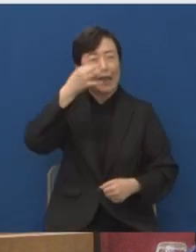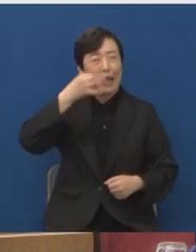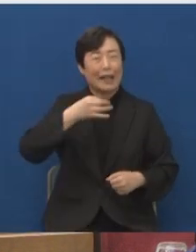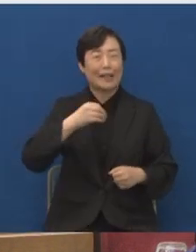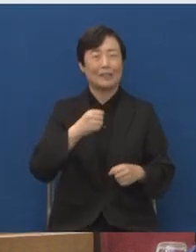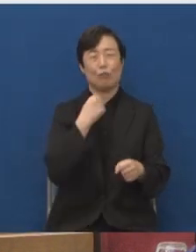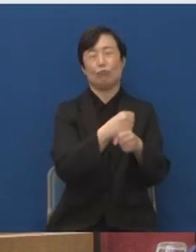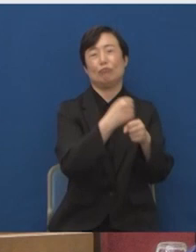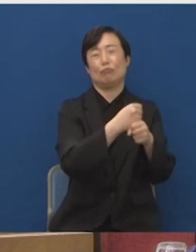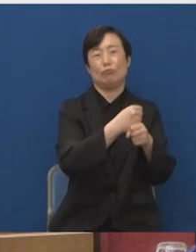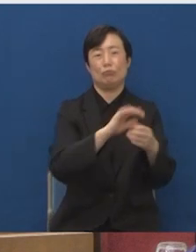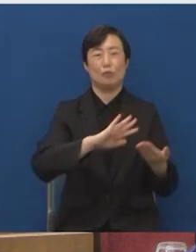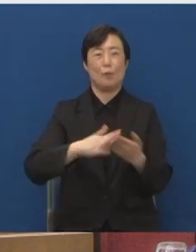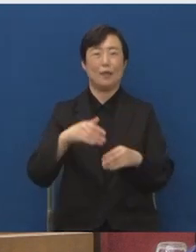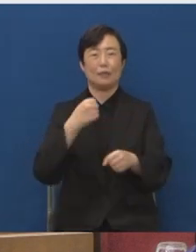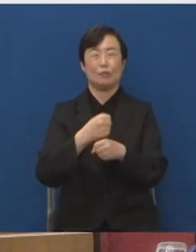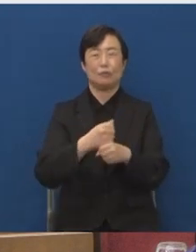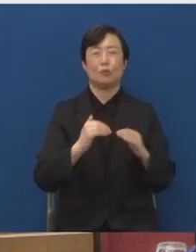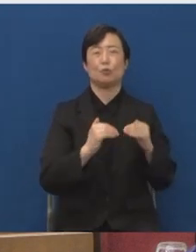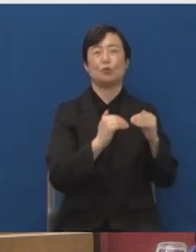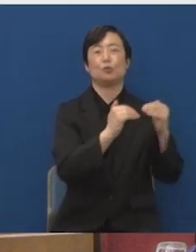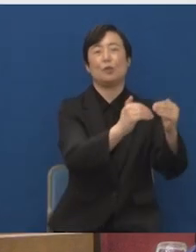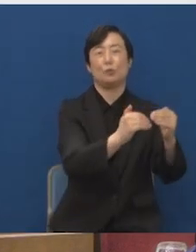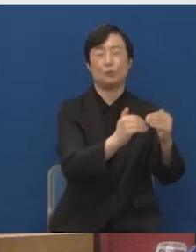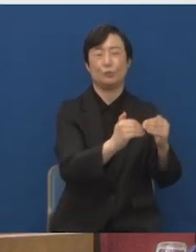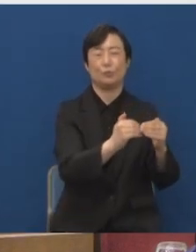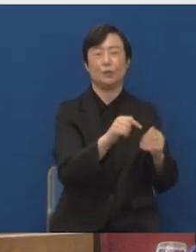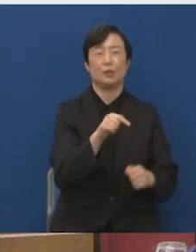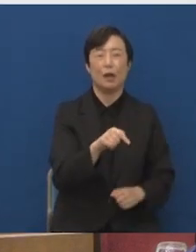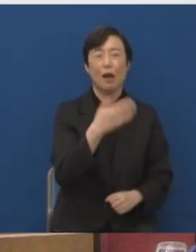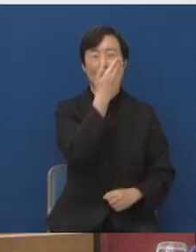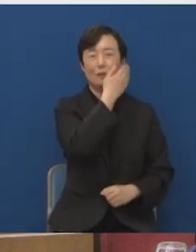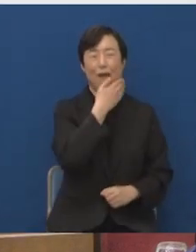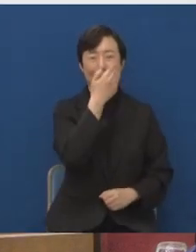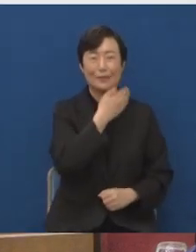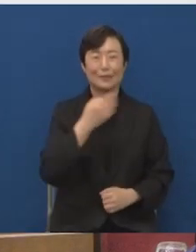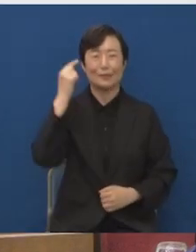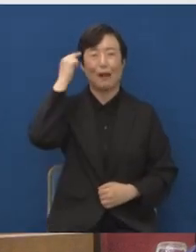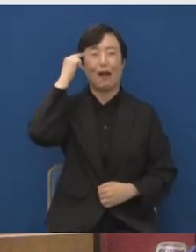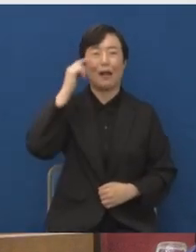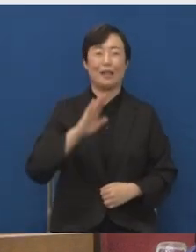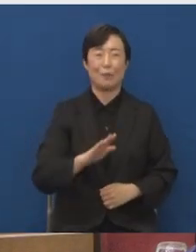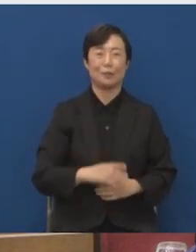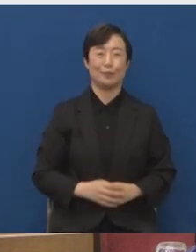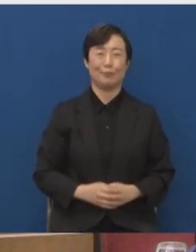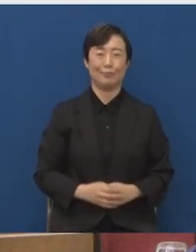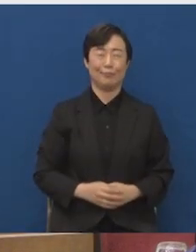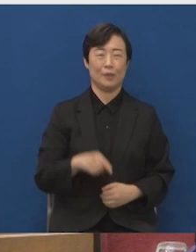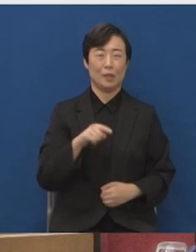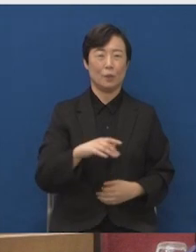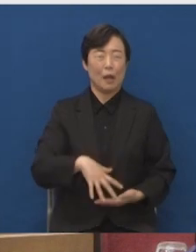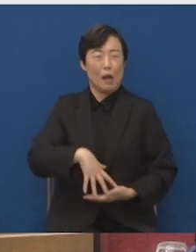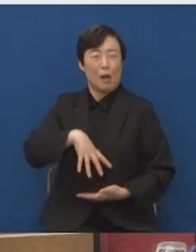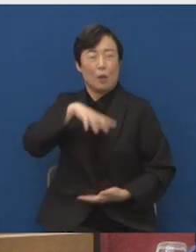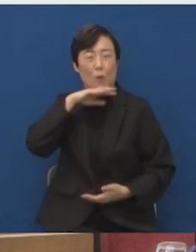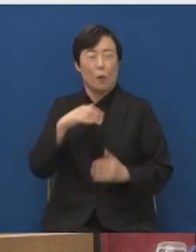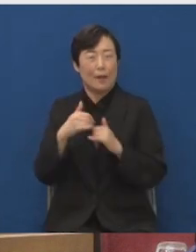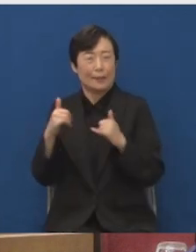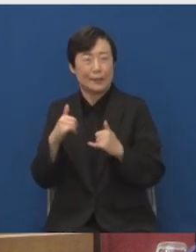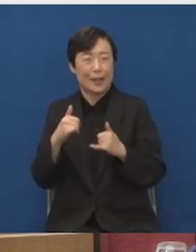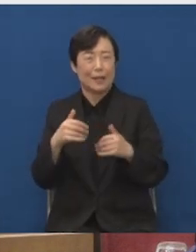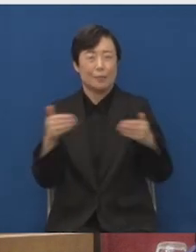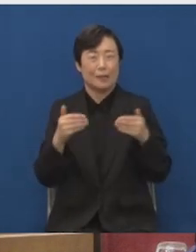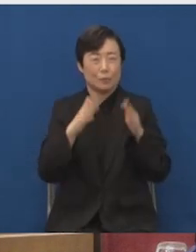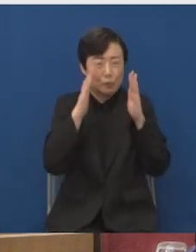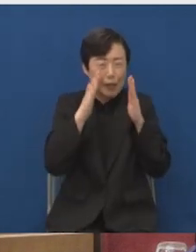づくりを進めていくことが大変重要であると考えております。このため高齢の方から働き盛りの方、若